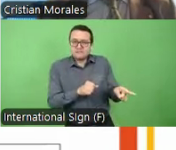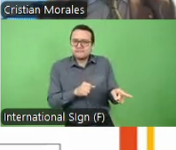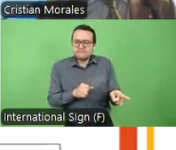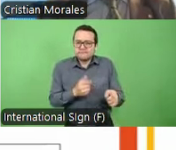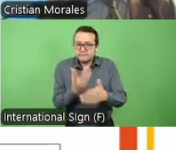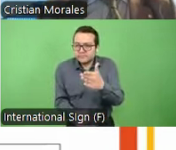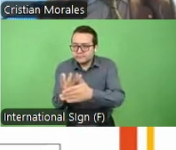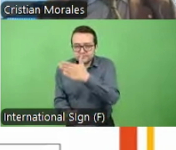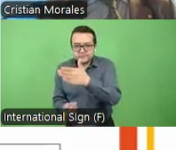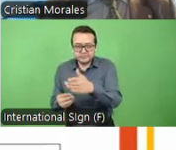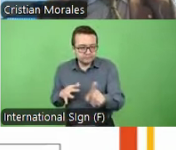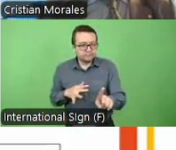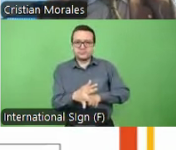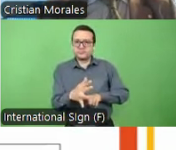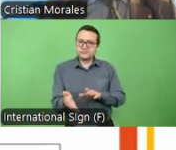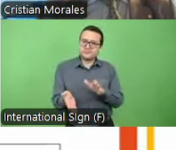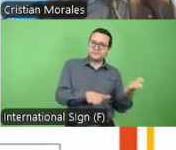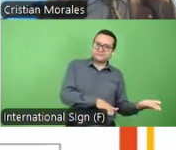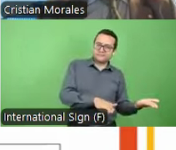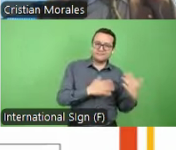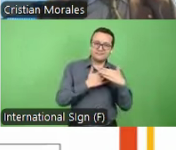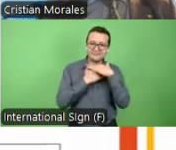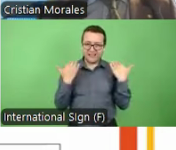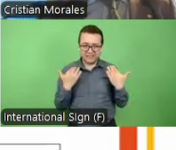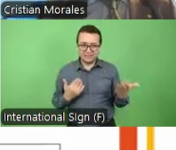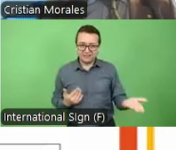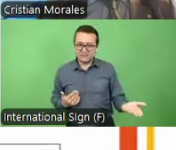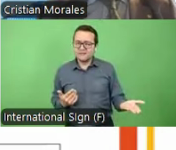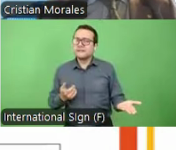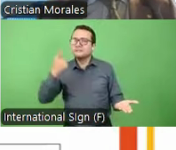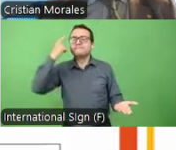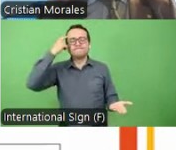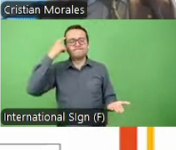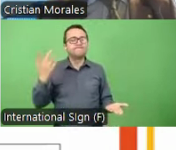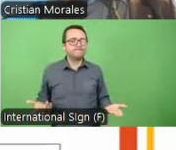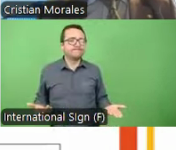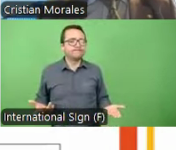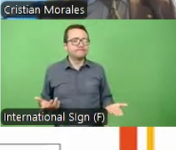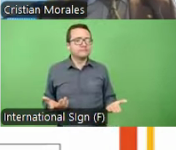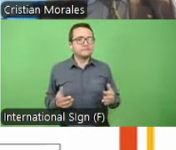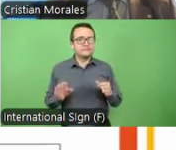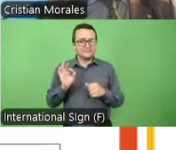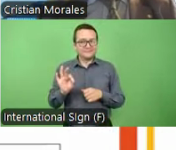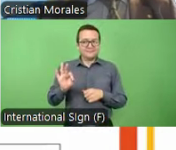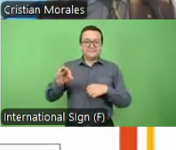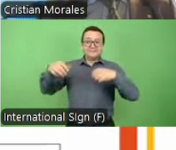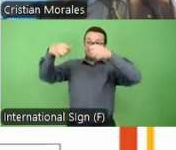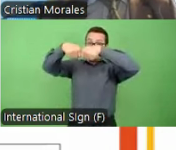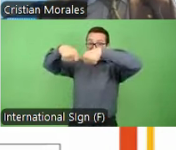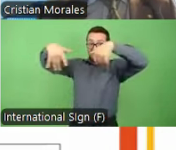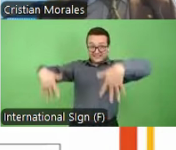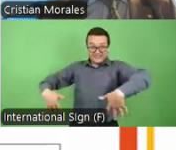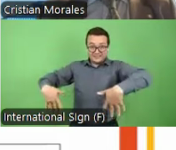dos l'accès que aux tienen que ver services de con las santé, organizacionales. j'aimerais Lejos indiquer deux qui sont liés es aux en realidad uno de organisationnels, los desafíos